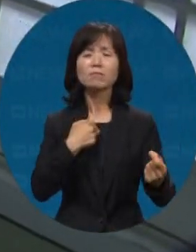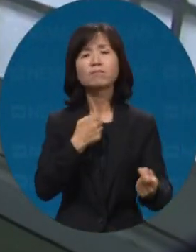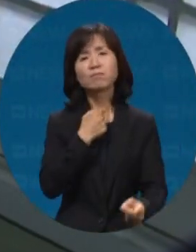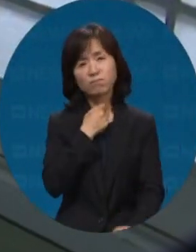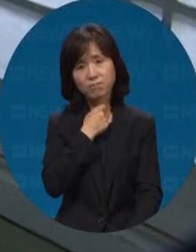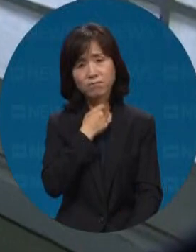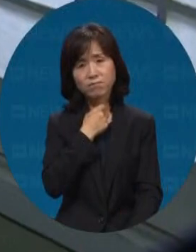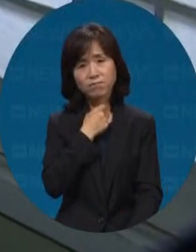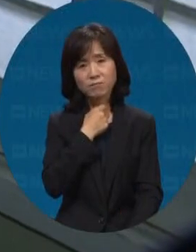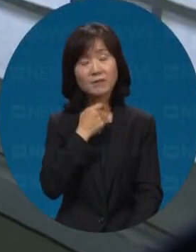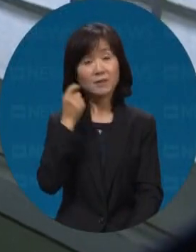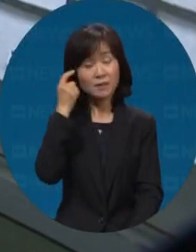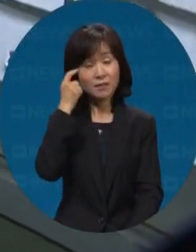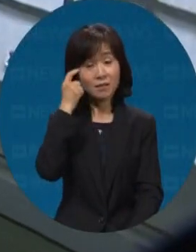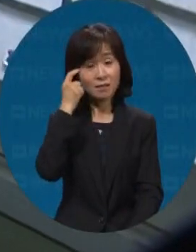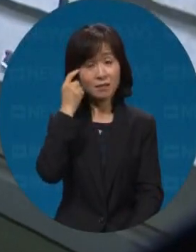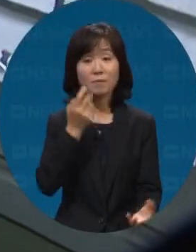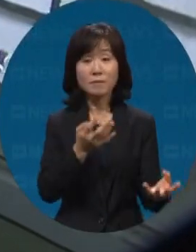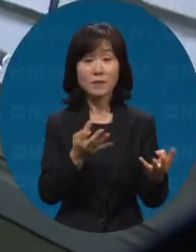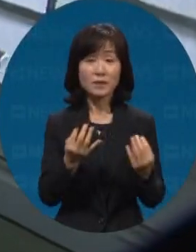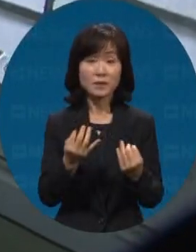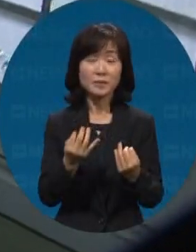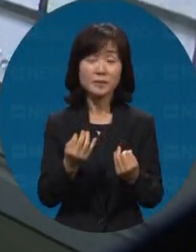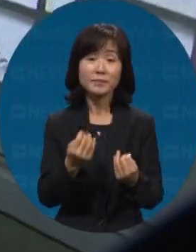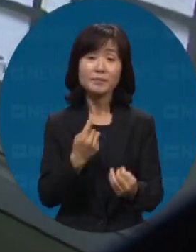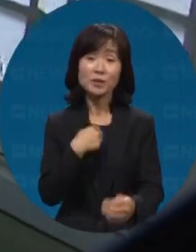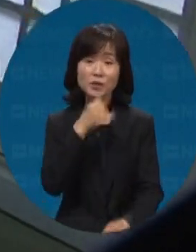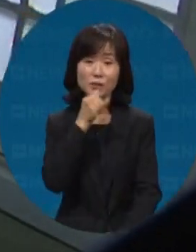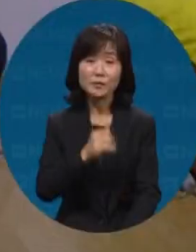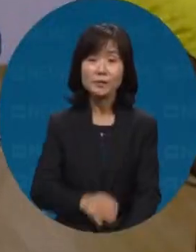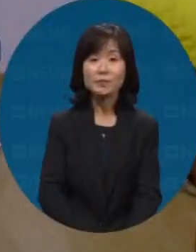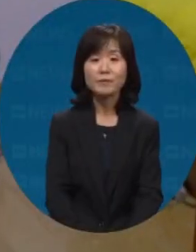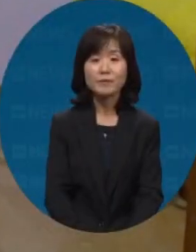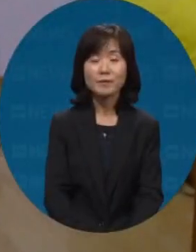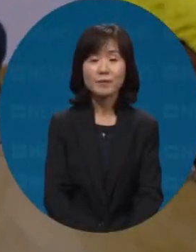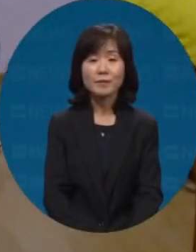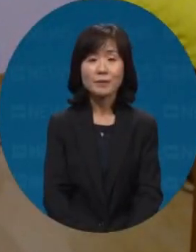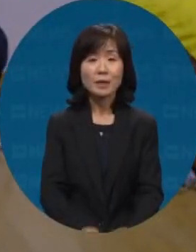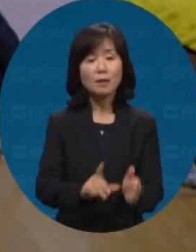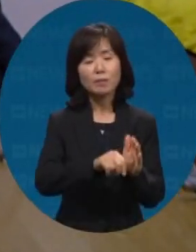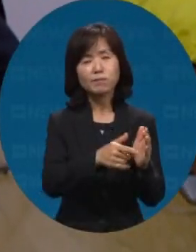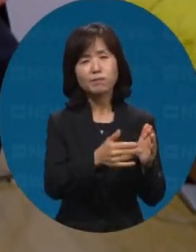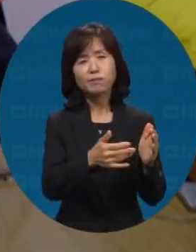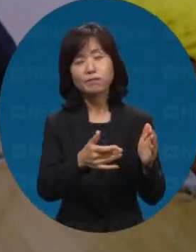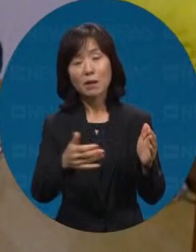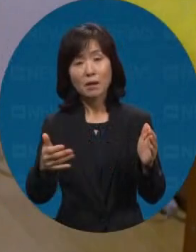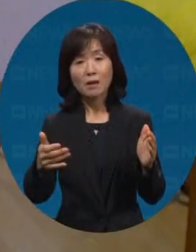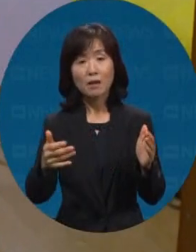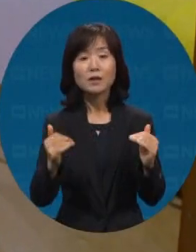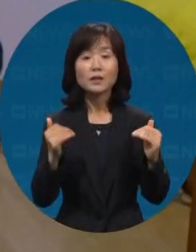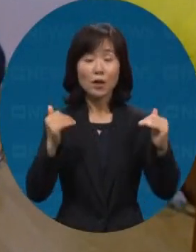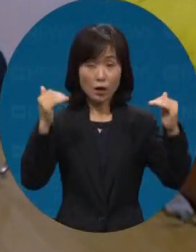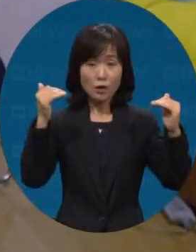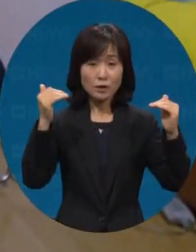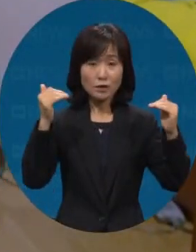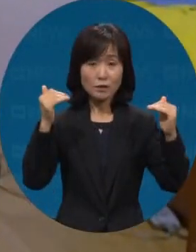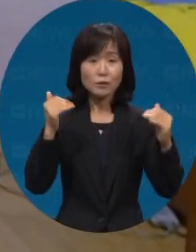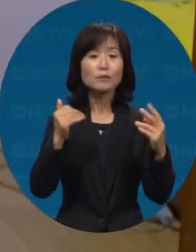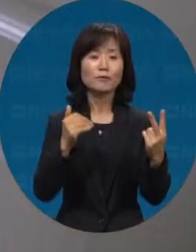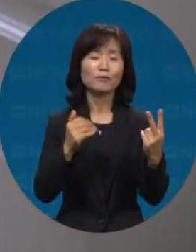이랬으면 좋겠다는 생각을 좀 많이 했어요. 시간이 흘러 모두 성인이 된 두